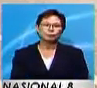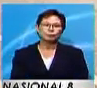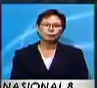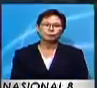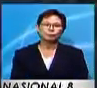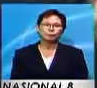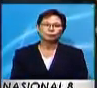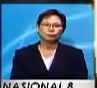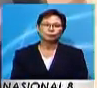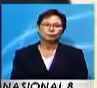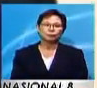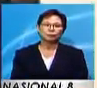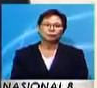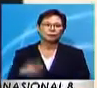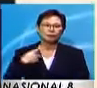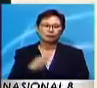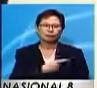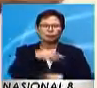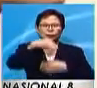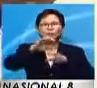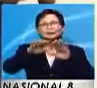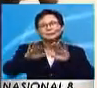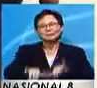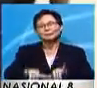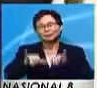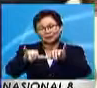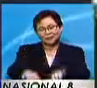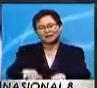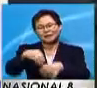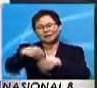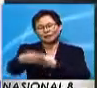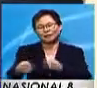masing-masing kami duk dalamik myarat